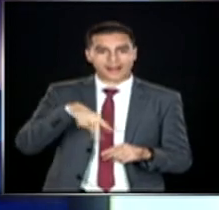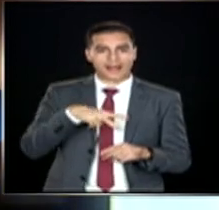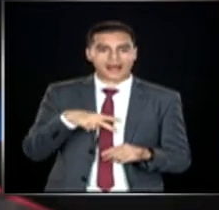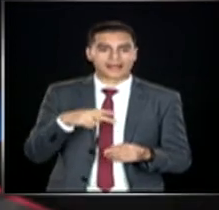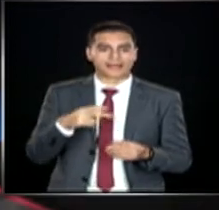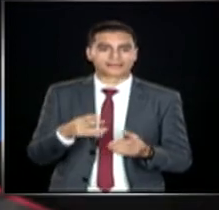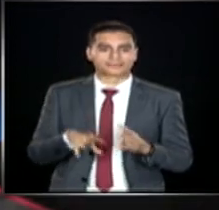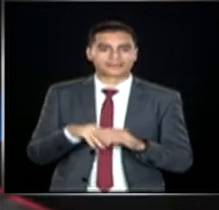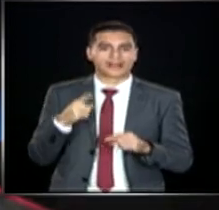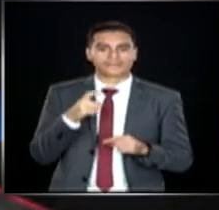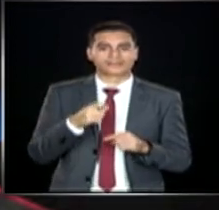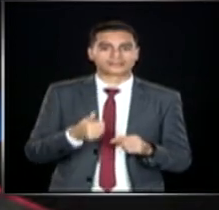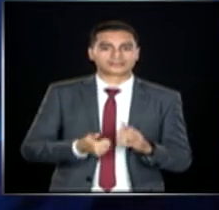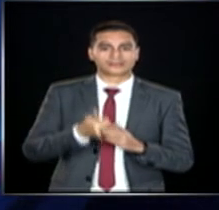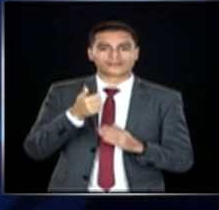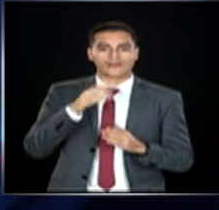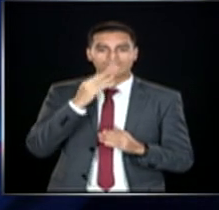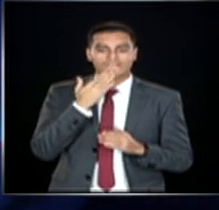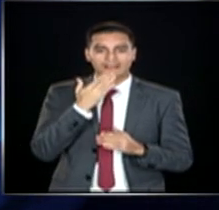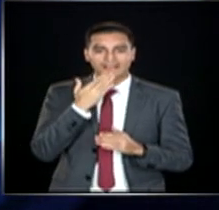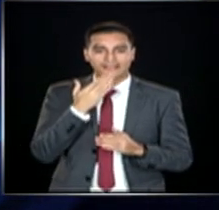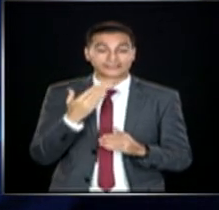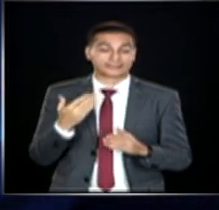الذي سجل هدف الفوز في نهائي أمم أفريقيا؟